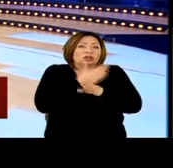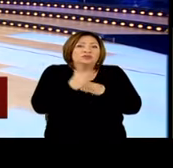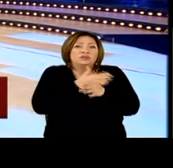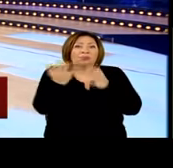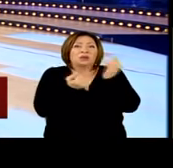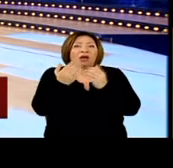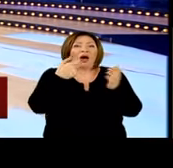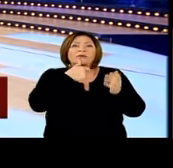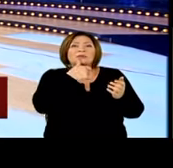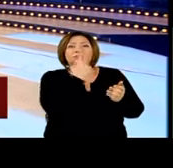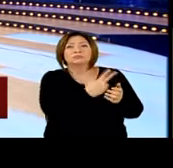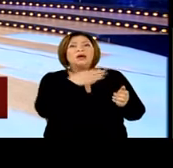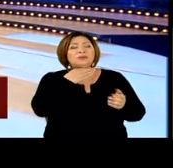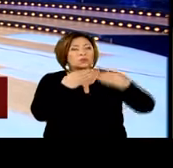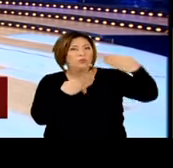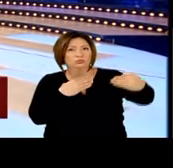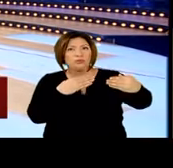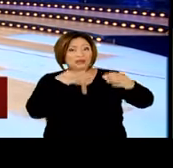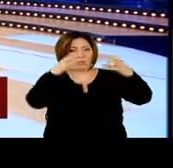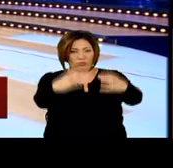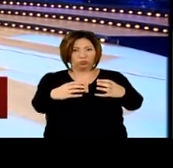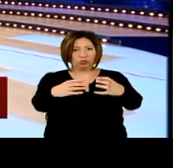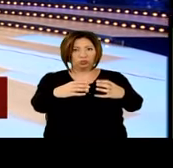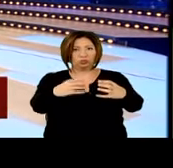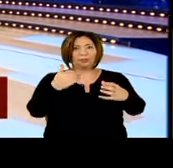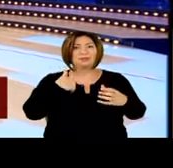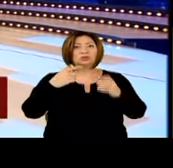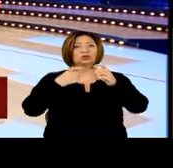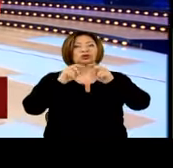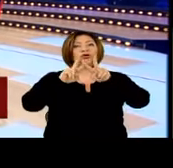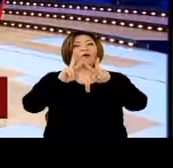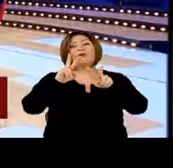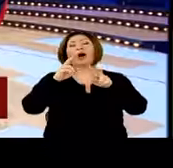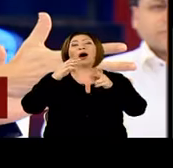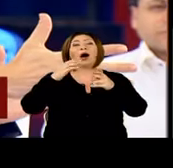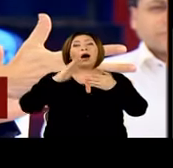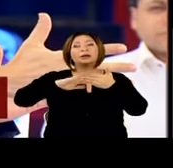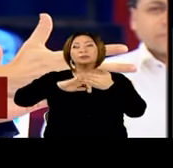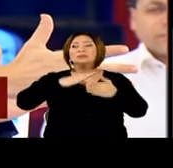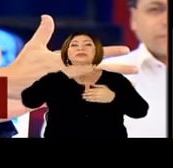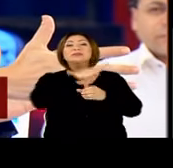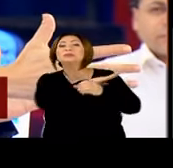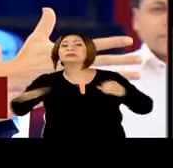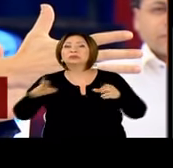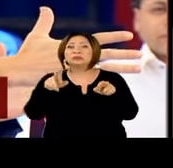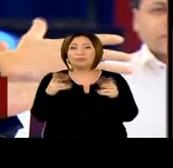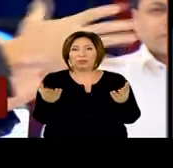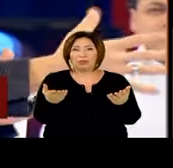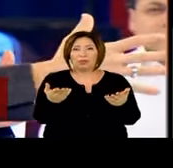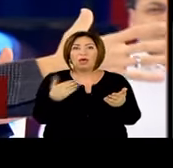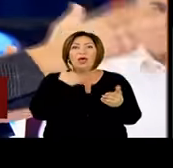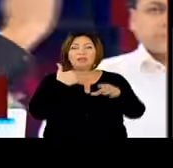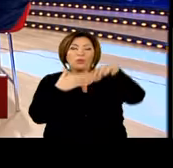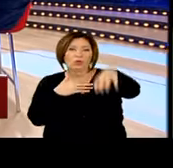merkezinde adamın yani eti koymuş. Yani benim şovmen arkadaşımı da kesmişler gibi. Ondan sonra